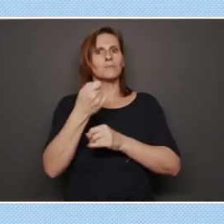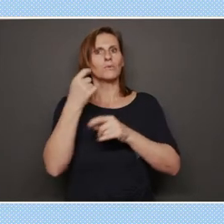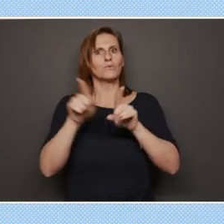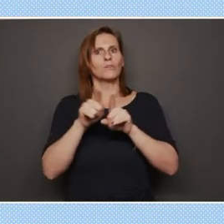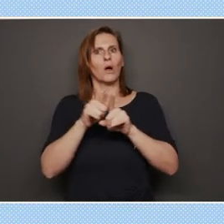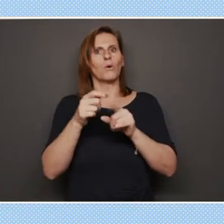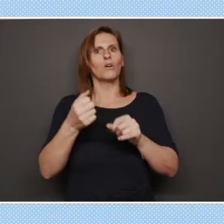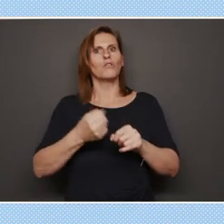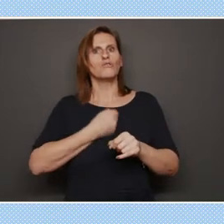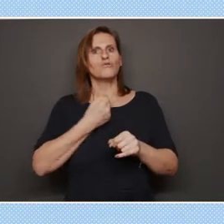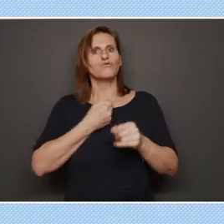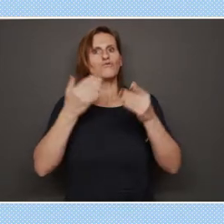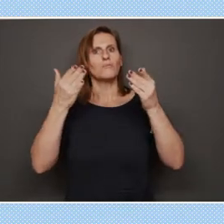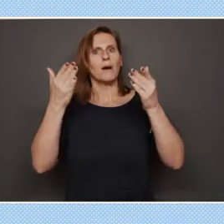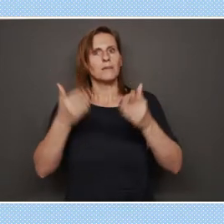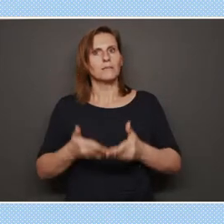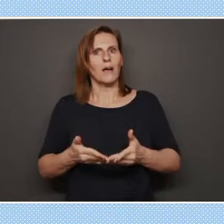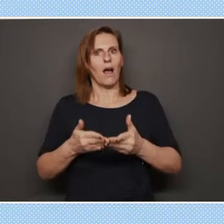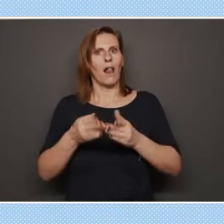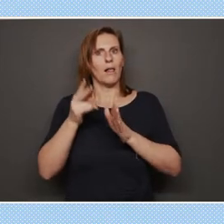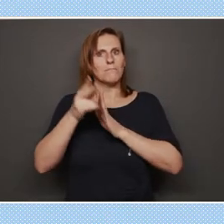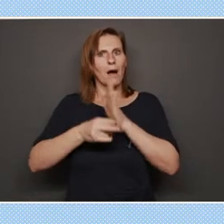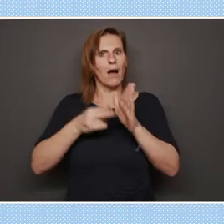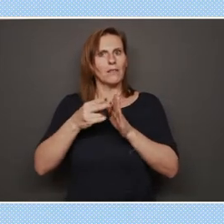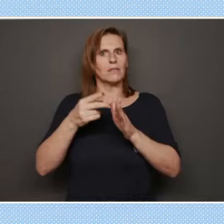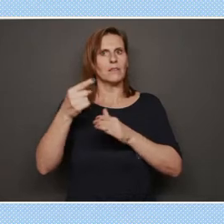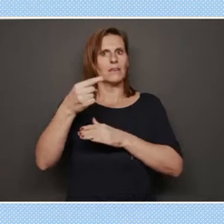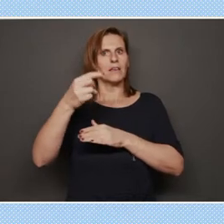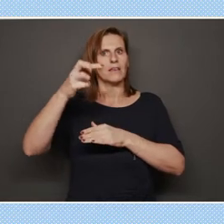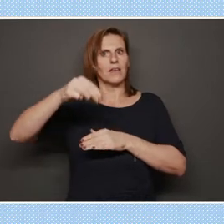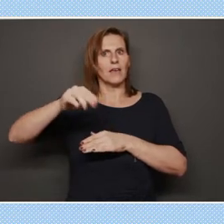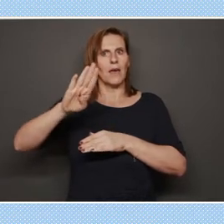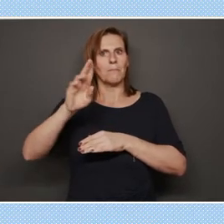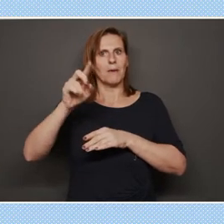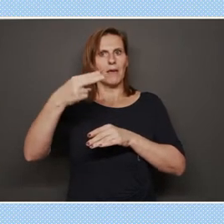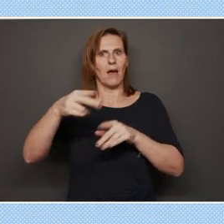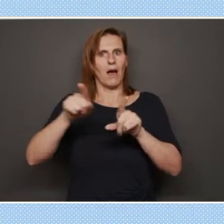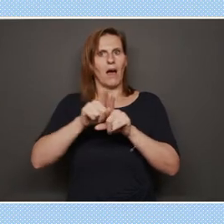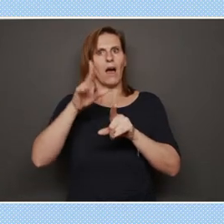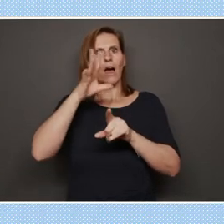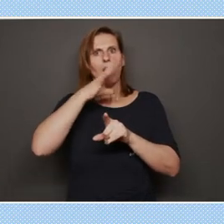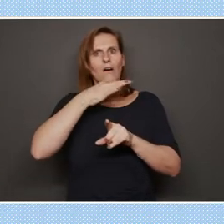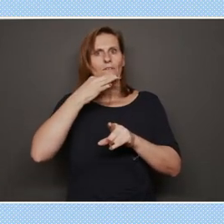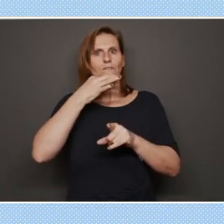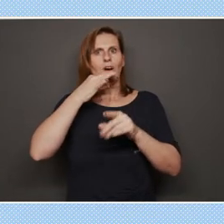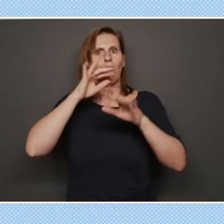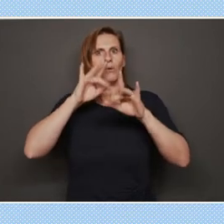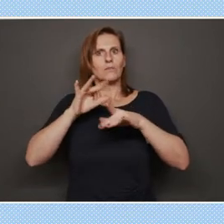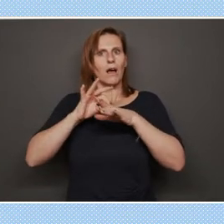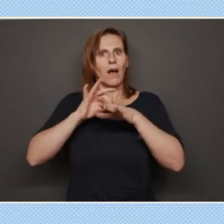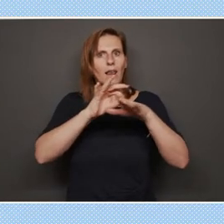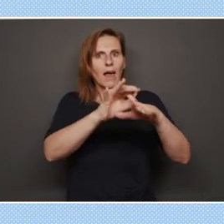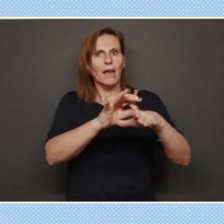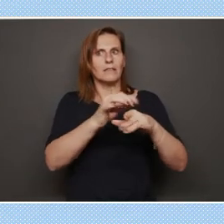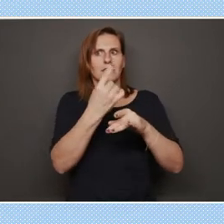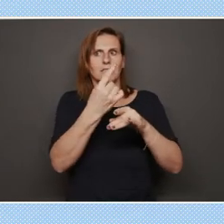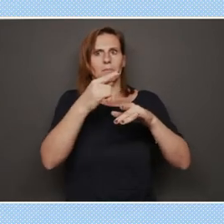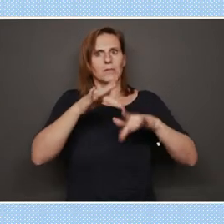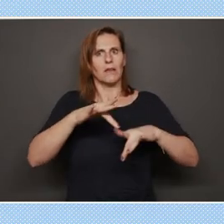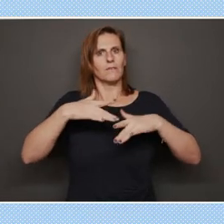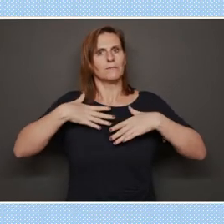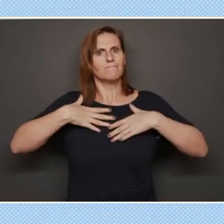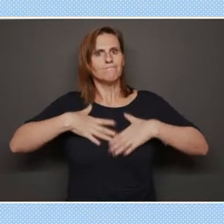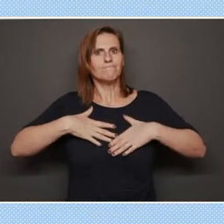Stubaitalbahn GmbH ist Frau Birgit Heidacher, Leiterin Personal der IVB, davon überzeugt, dass